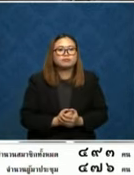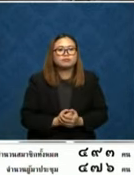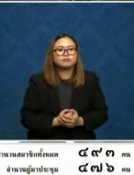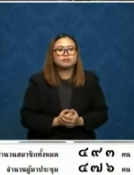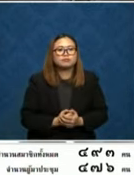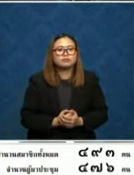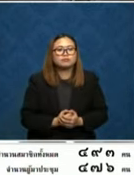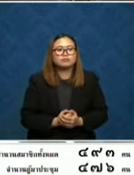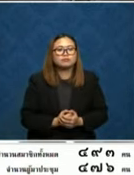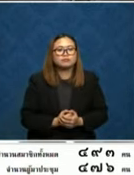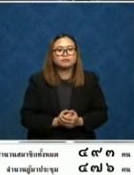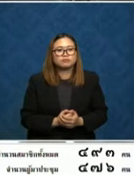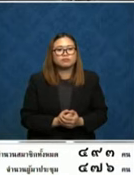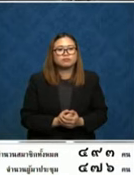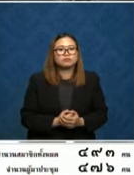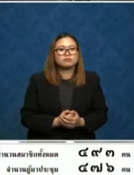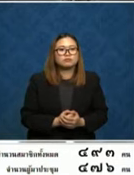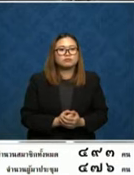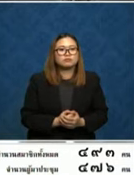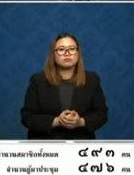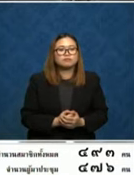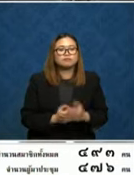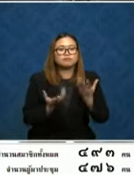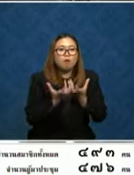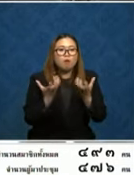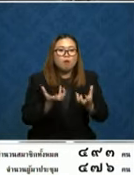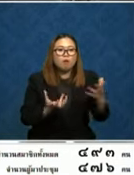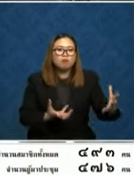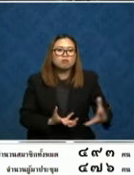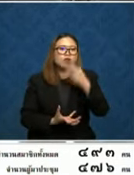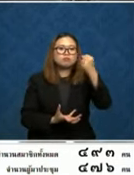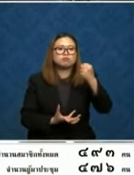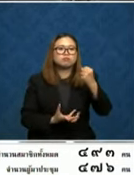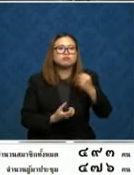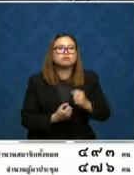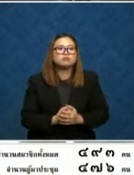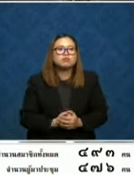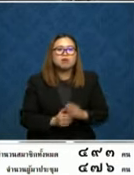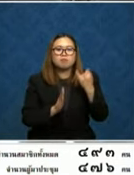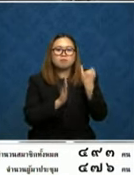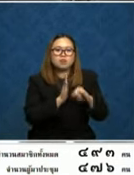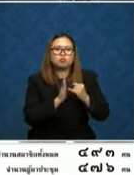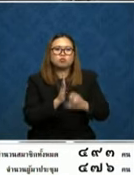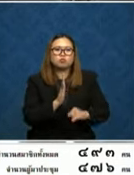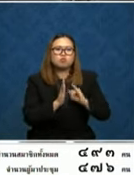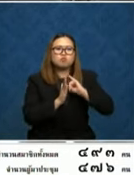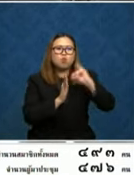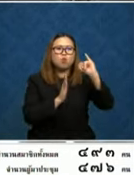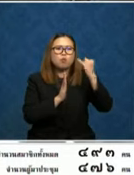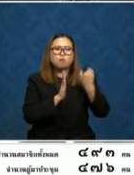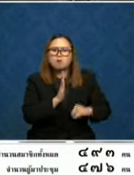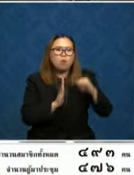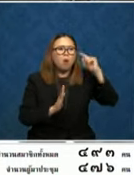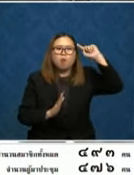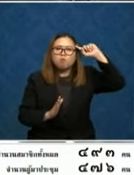การที่มีการไปยึดทรัพย์นะครับซึ่งผิดถูกไม่รู้แล้วนะครับเพราะว่า